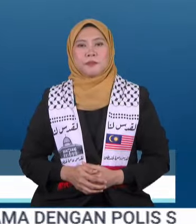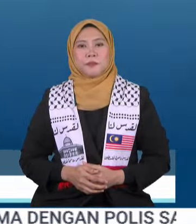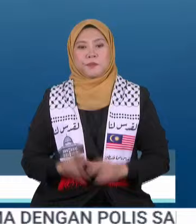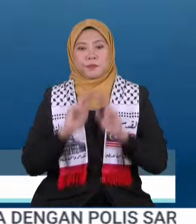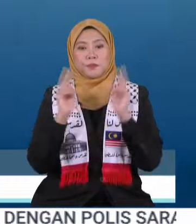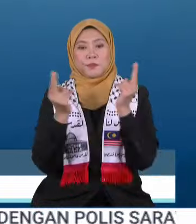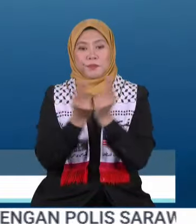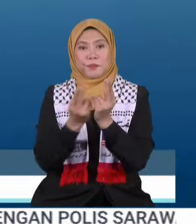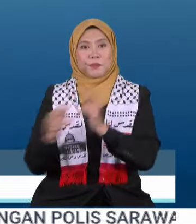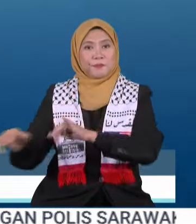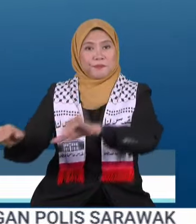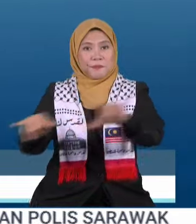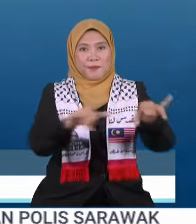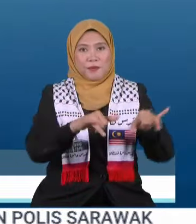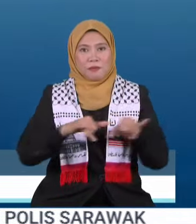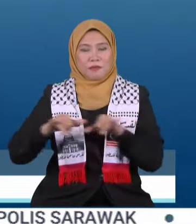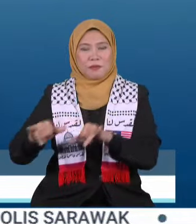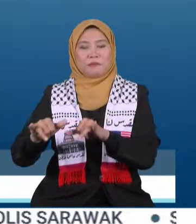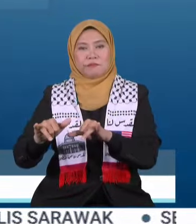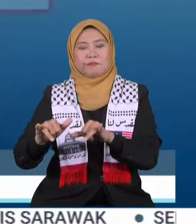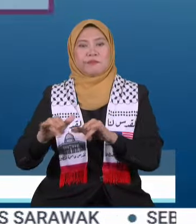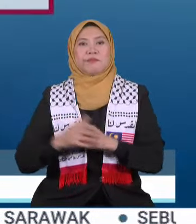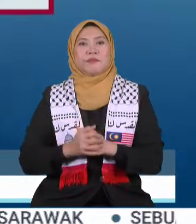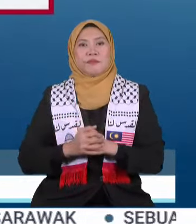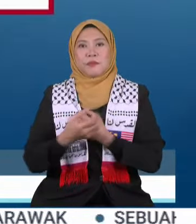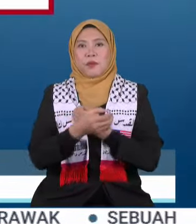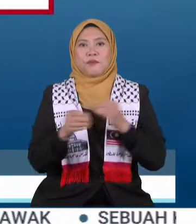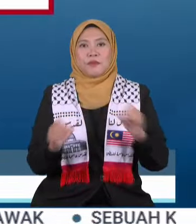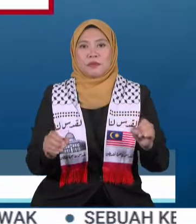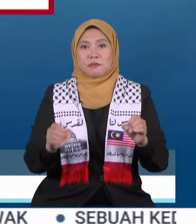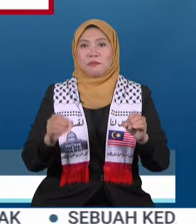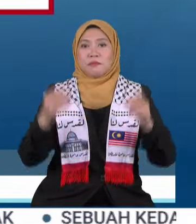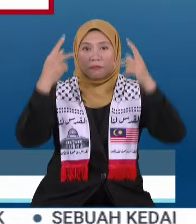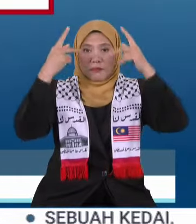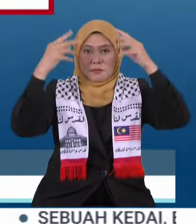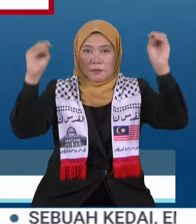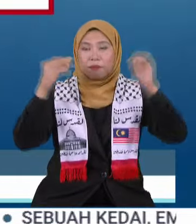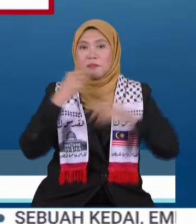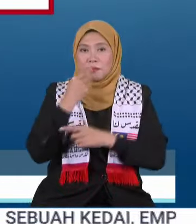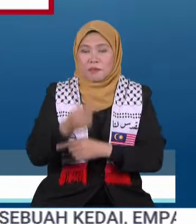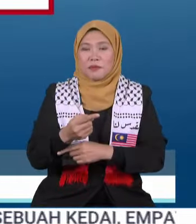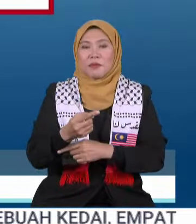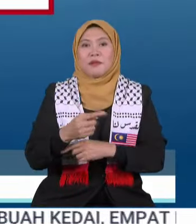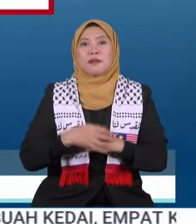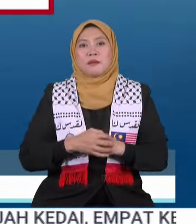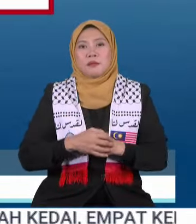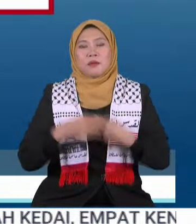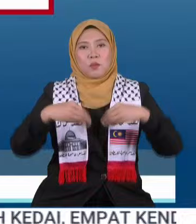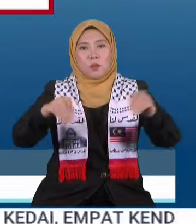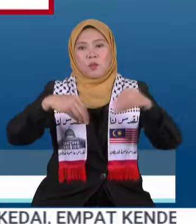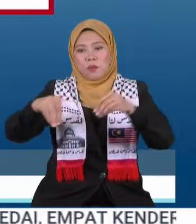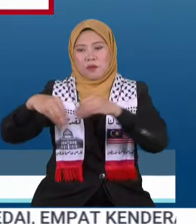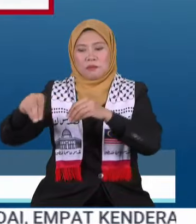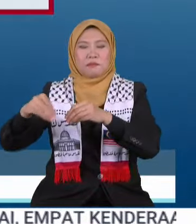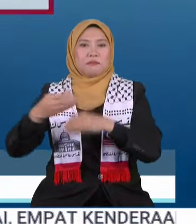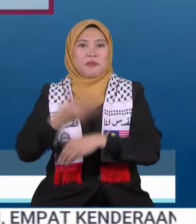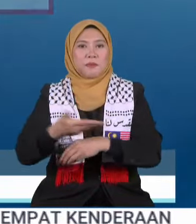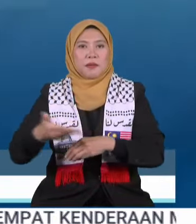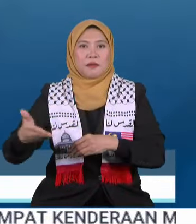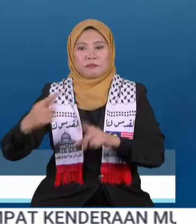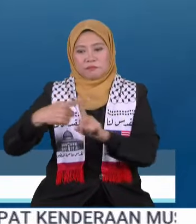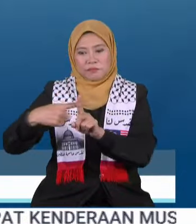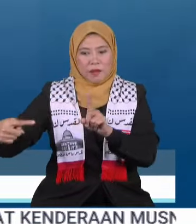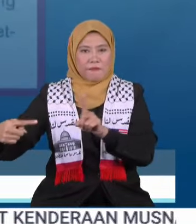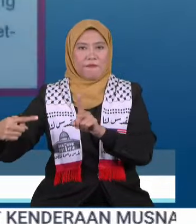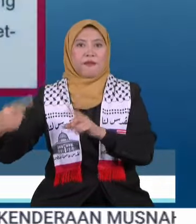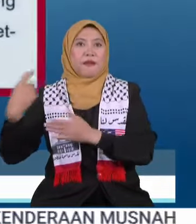Unit Penyelarasan Lonjakan Prestasi, Pejabat Perdana Menteri menyatakan jualan agro dan mega madani yang tawar potongan